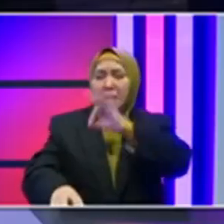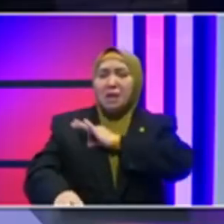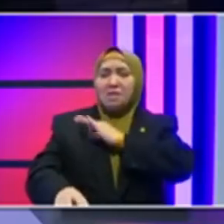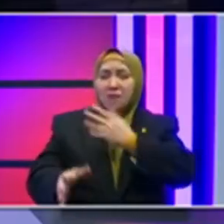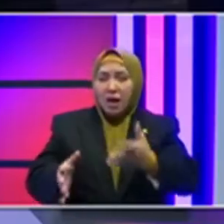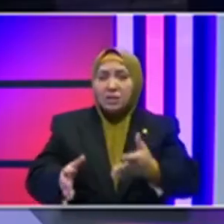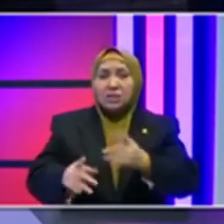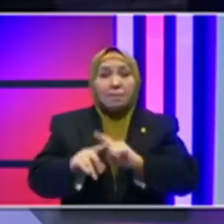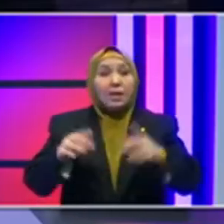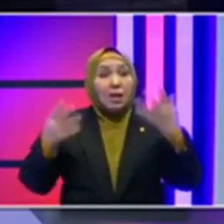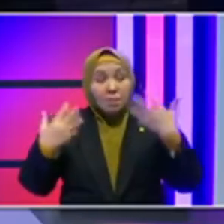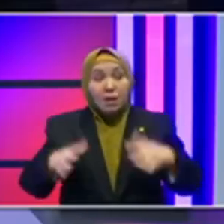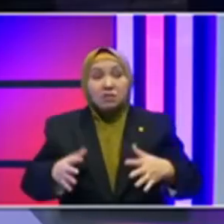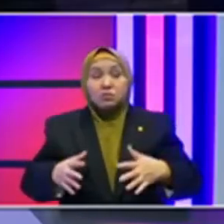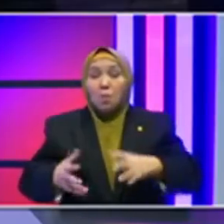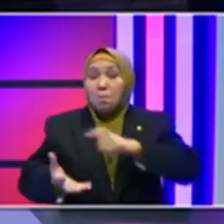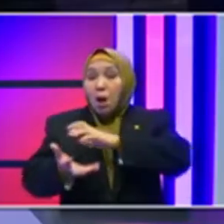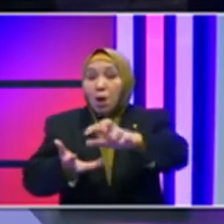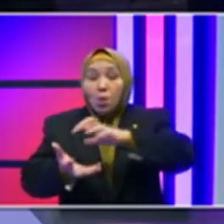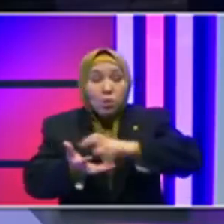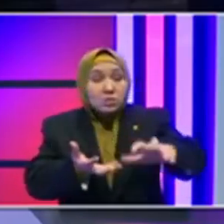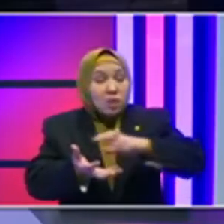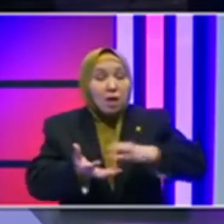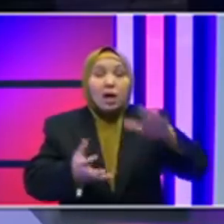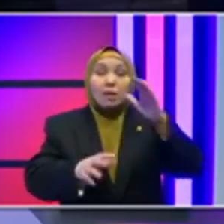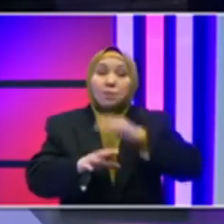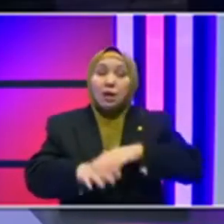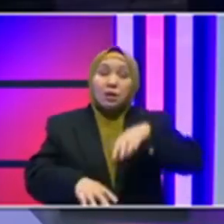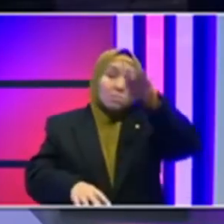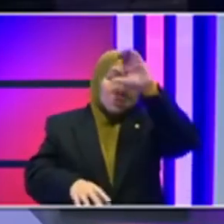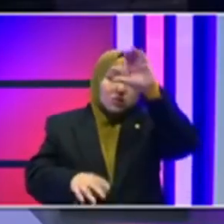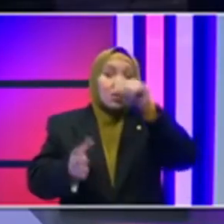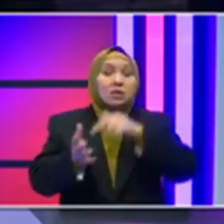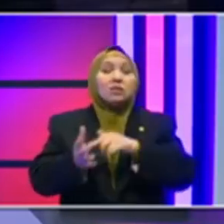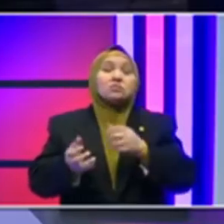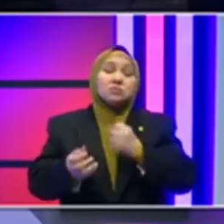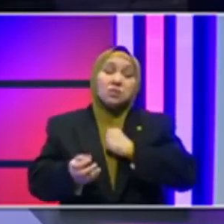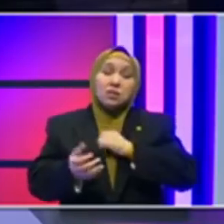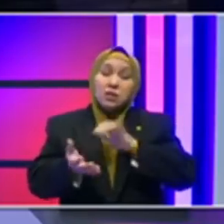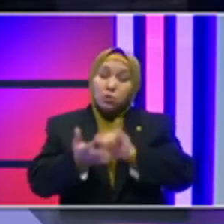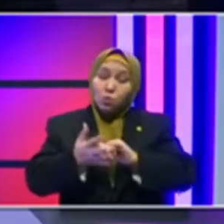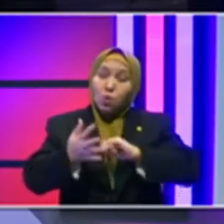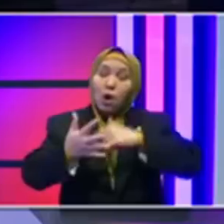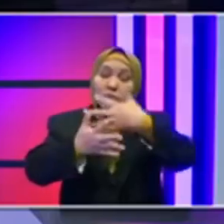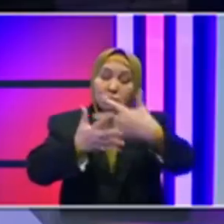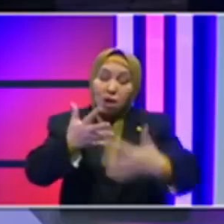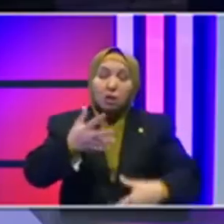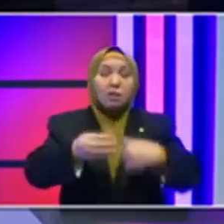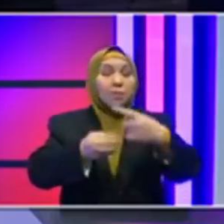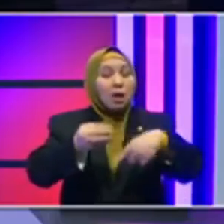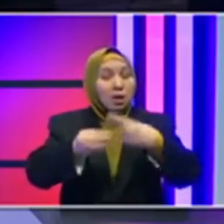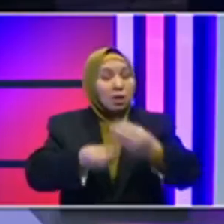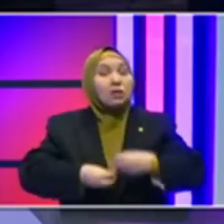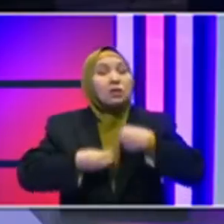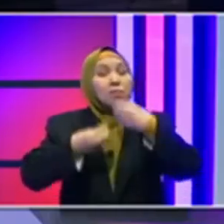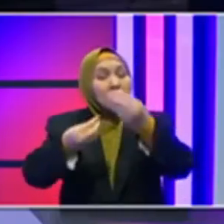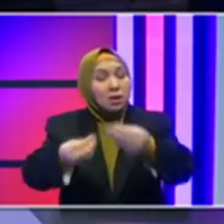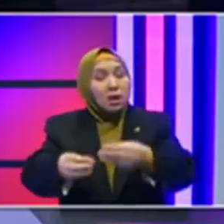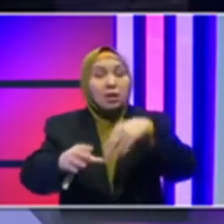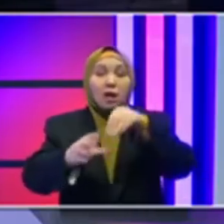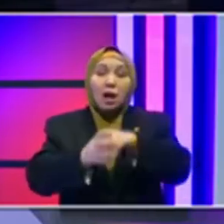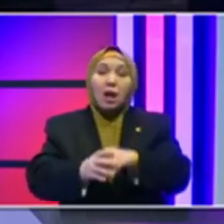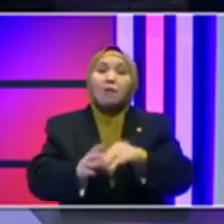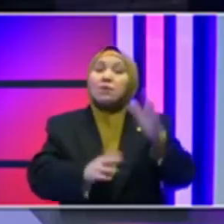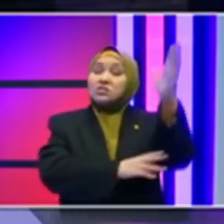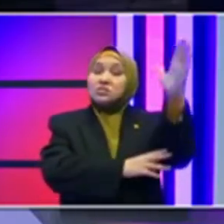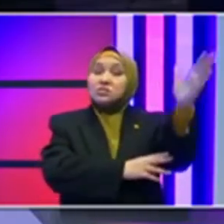lepas itu merusakkan kepada Mesir ini sendiri itu antara yang diberikan di dalam dalam